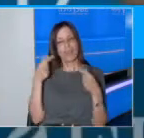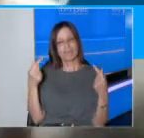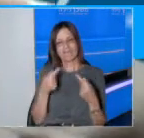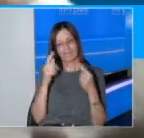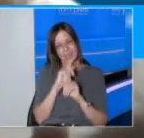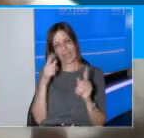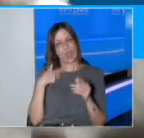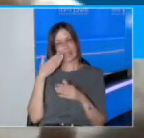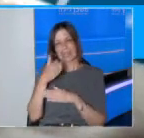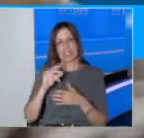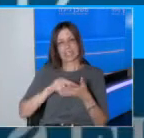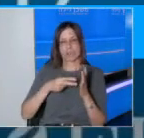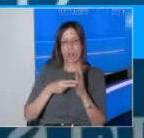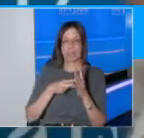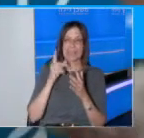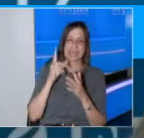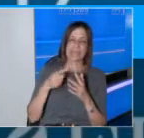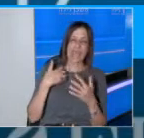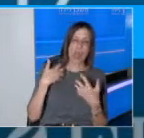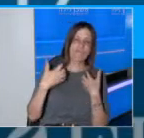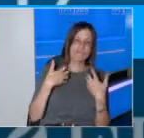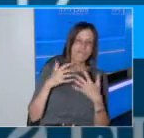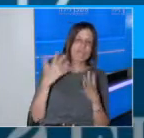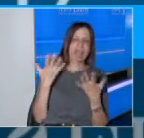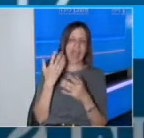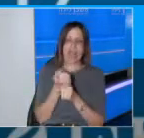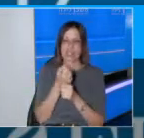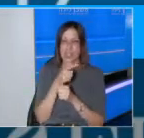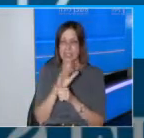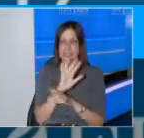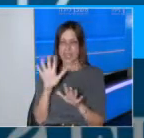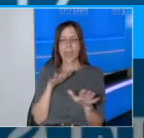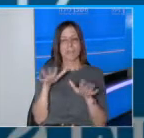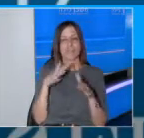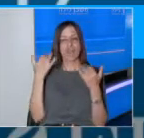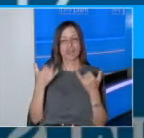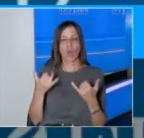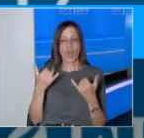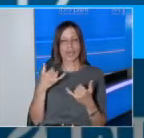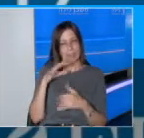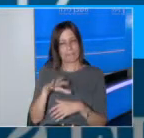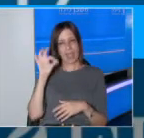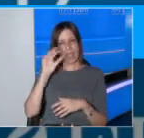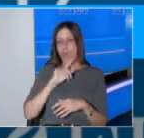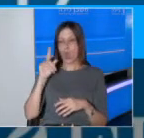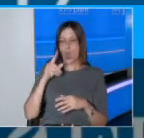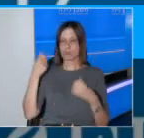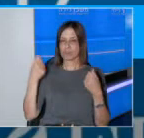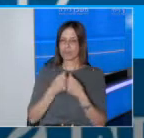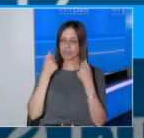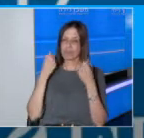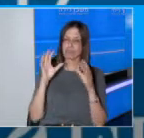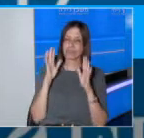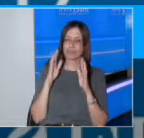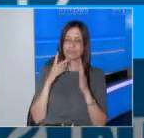לפוליטיקה. האם צריך להופיע, לא צריך, איך לעשות את זה? הממשלה הנוכחית בחרה לא להתעמת באופן פומבי